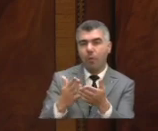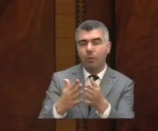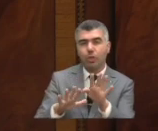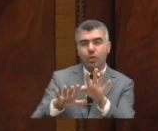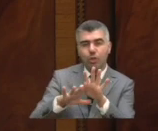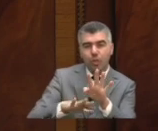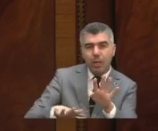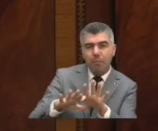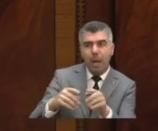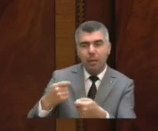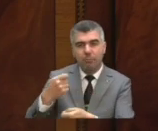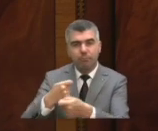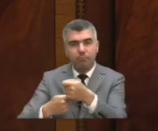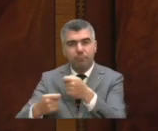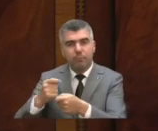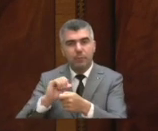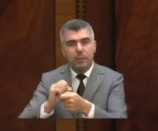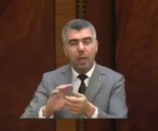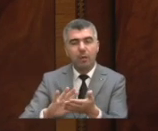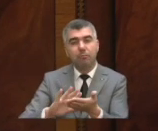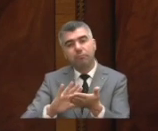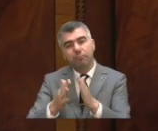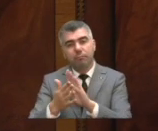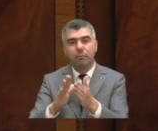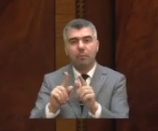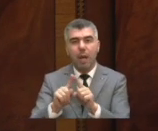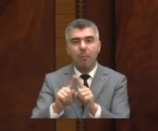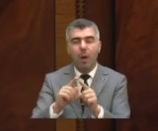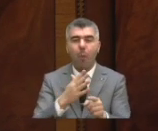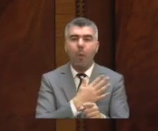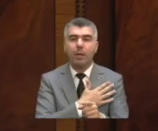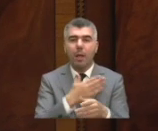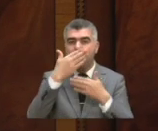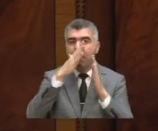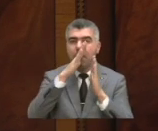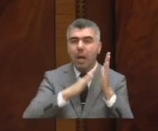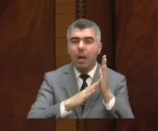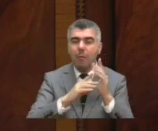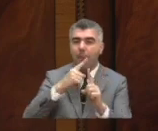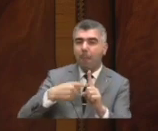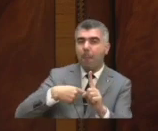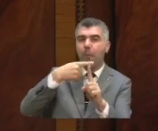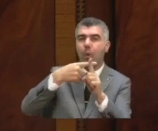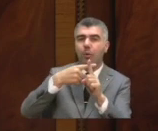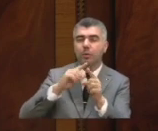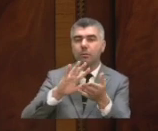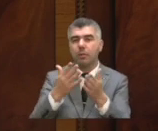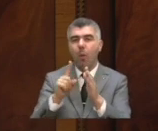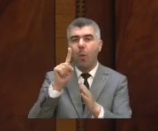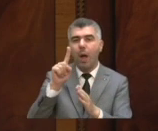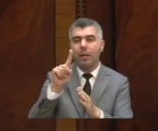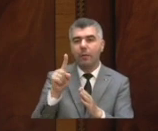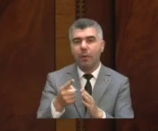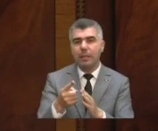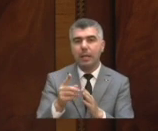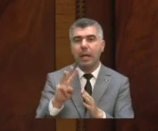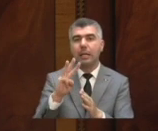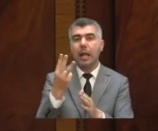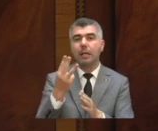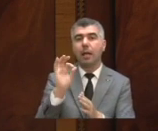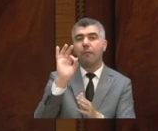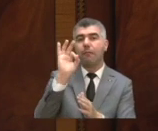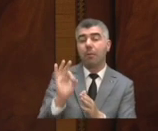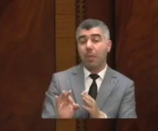والاجتماعيه حيث حقق اقتصادنا الوطني معدل نمو يقدر بحوالي 1.3%